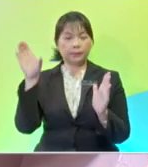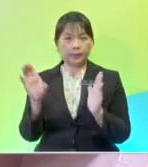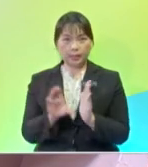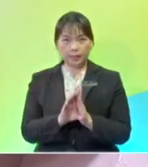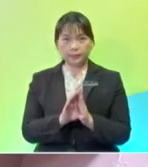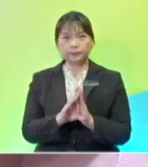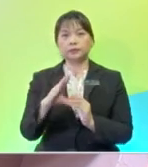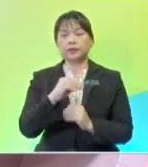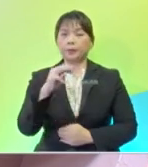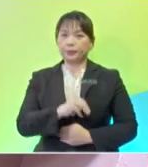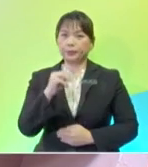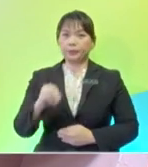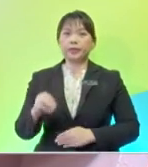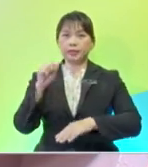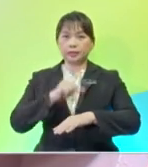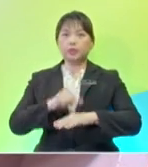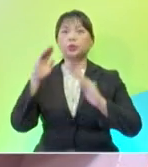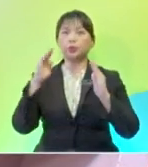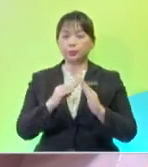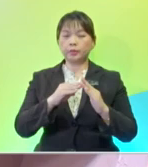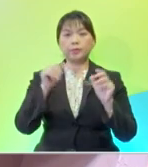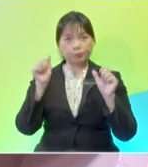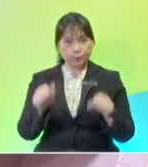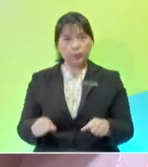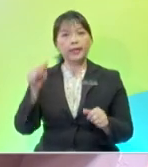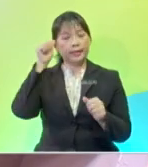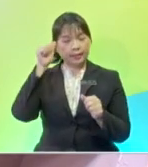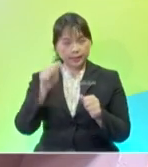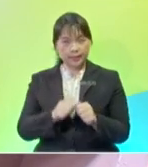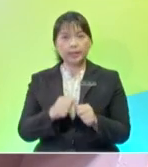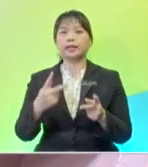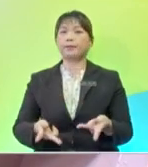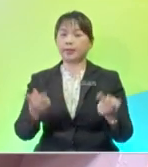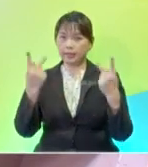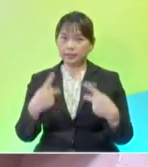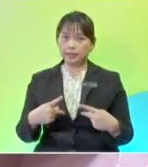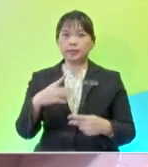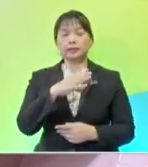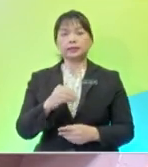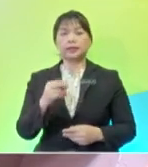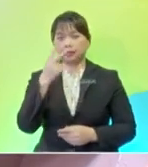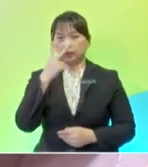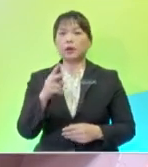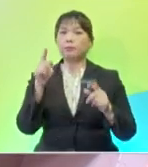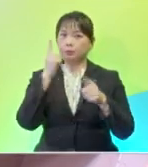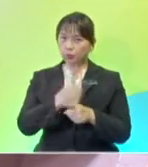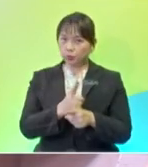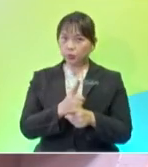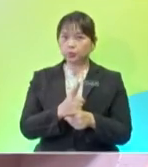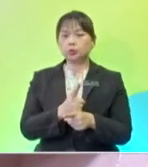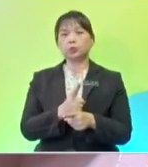murid-murid ke rumah boleh ingat kembali boleh boleh tengok betul kita yang